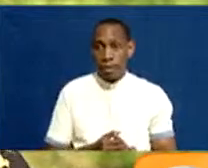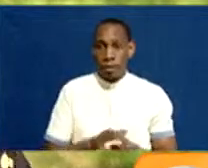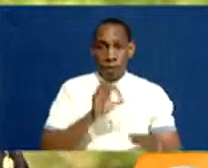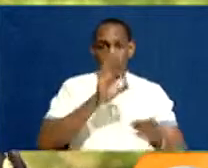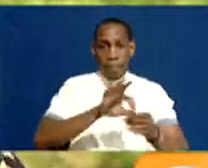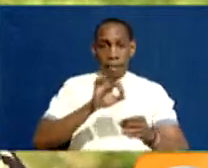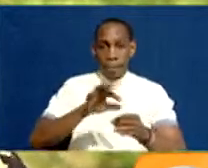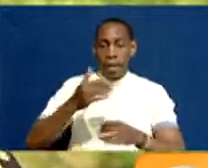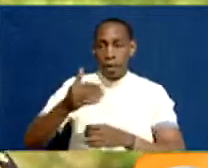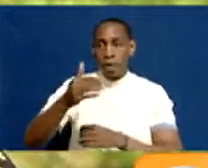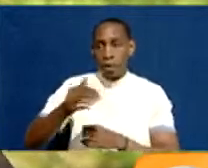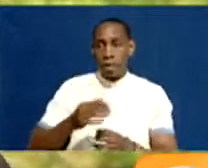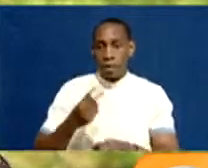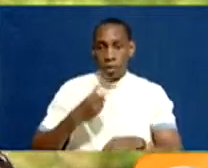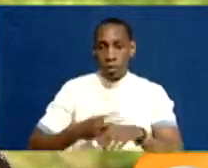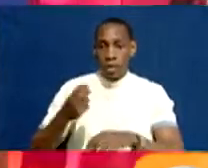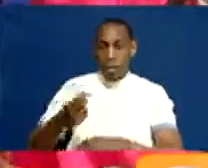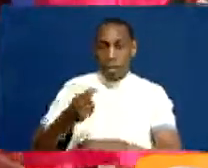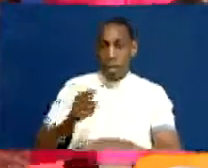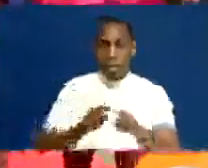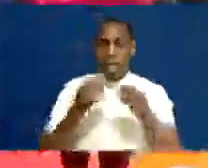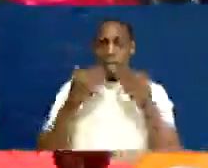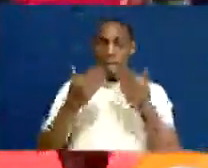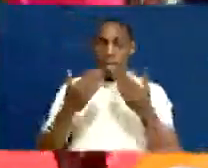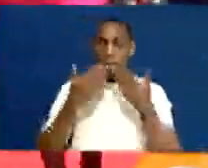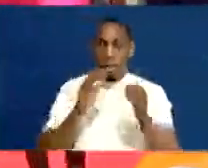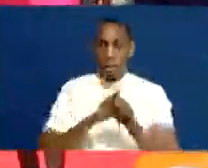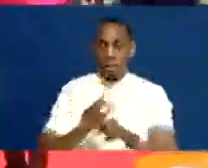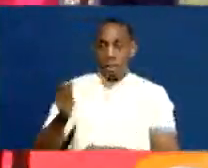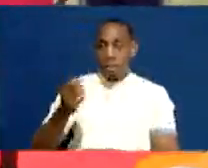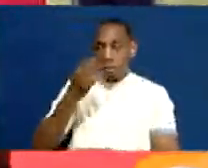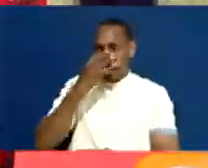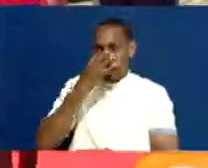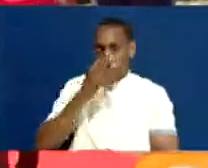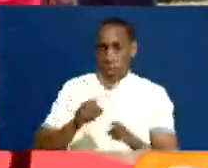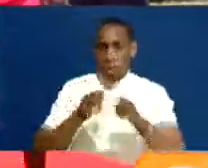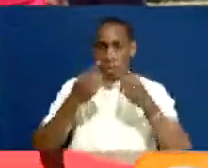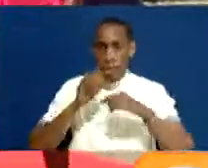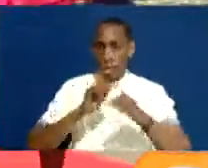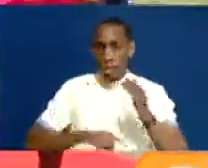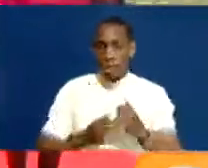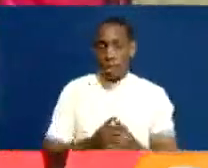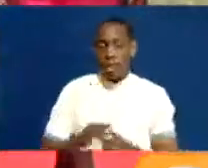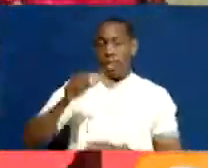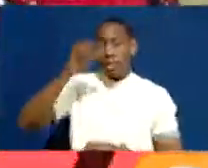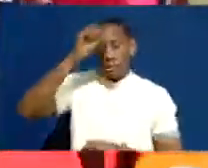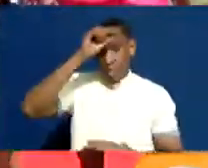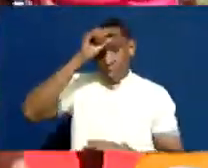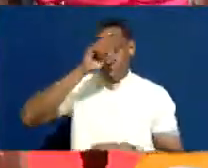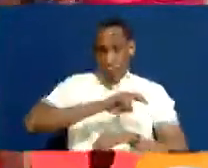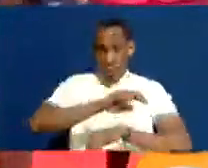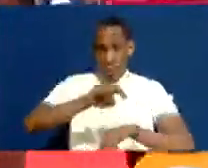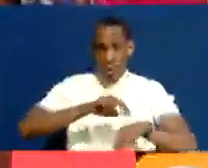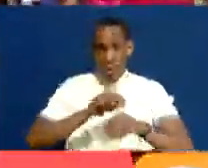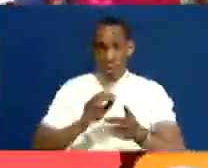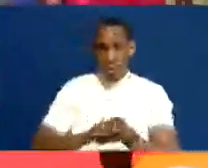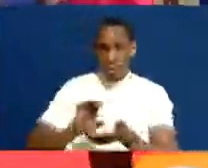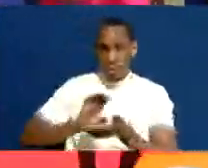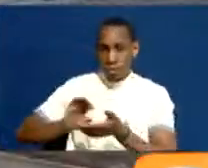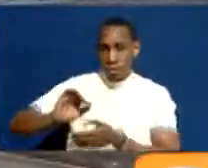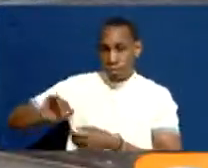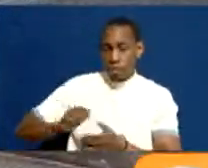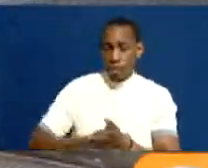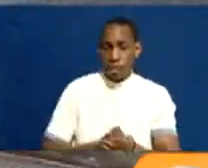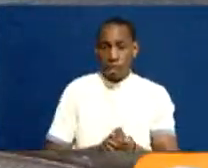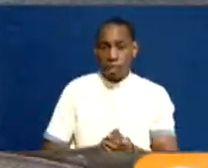mara mbili kwa mwezi. Na tunashukuru sana. Rais Ruto alitangaza kuwa serikali kuu imetenga kima cha